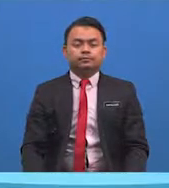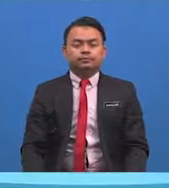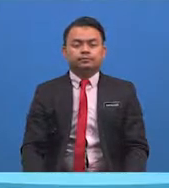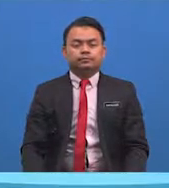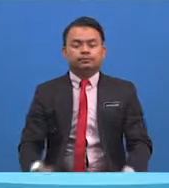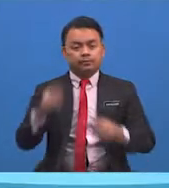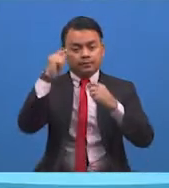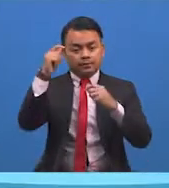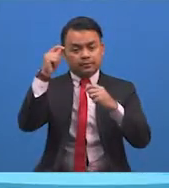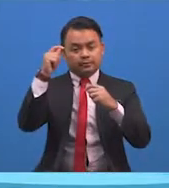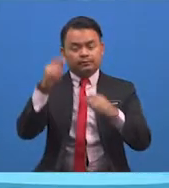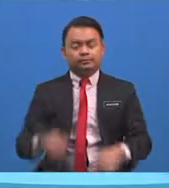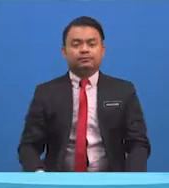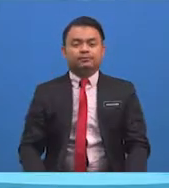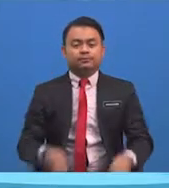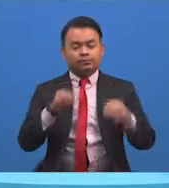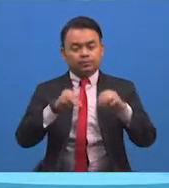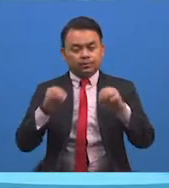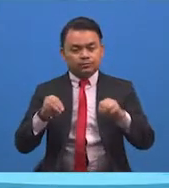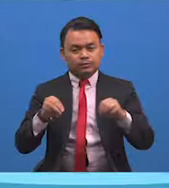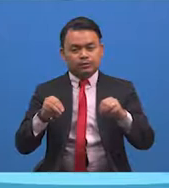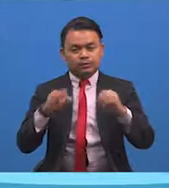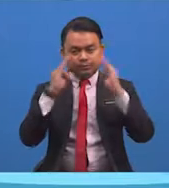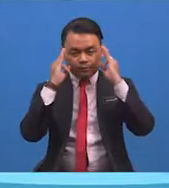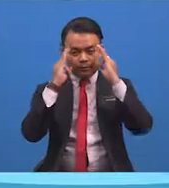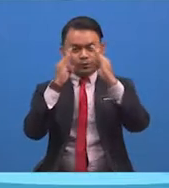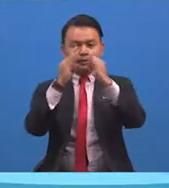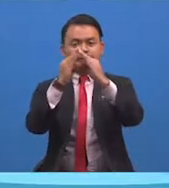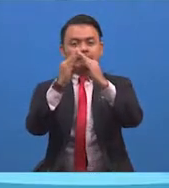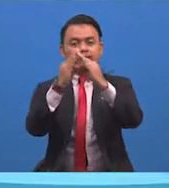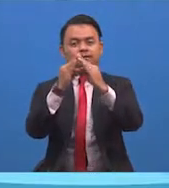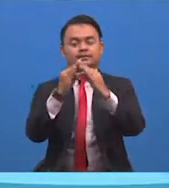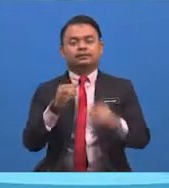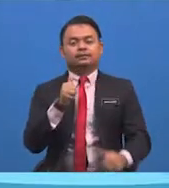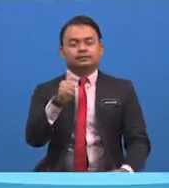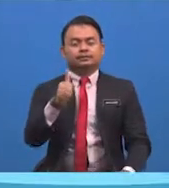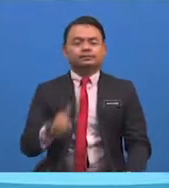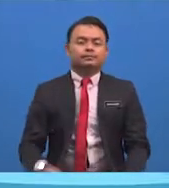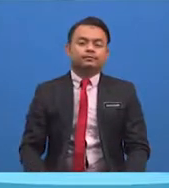Tahniah, nampaknya murid-murid memberikan tumpuan yang baik.